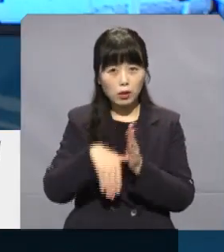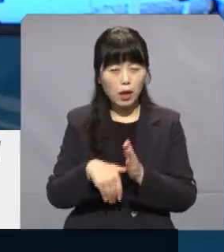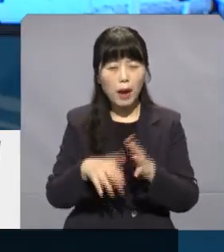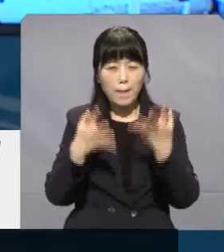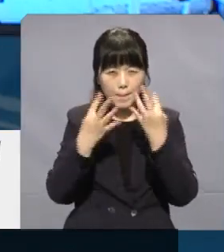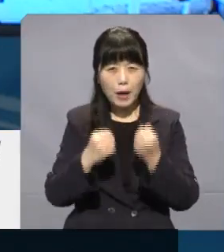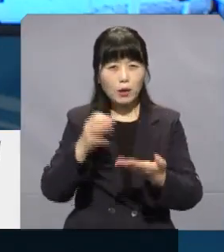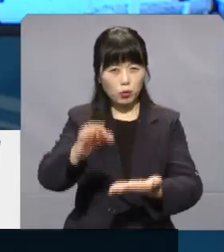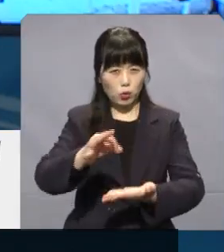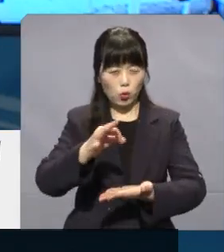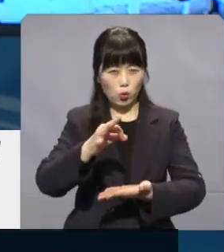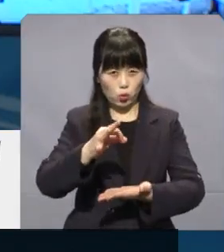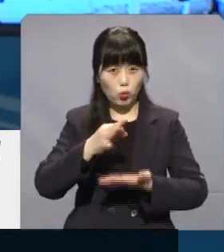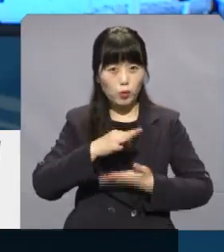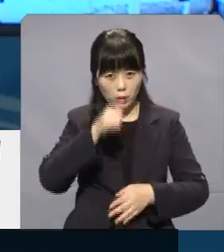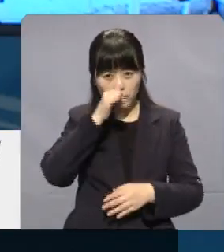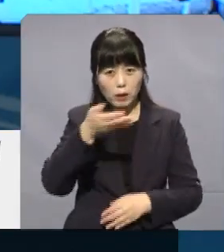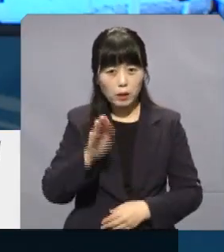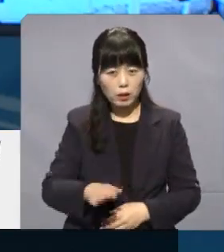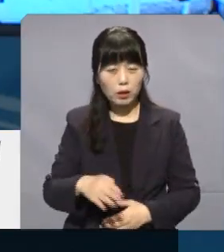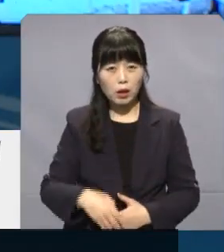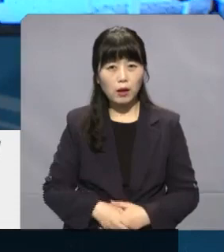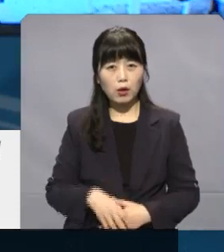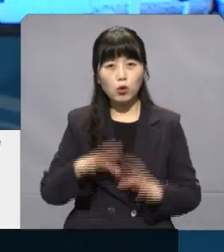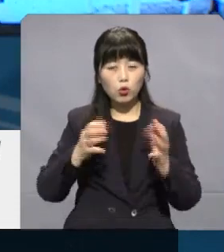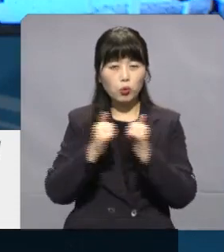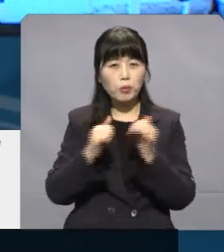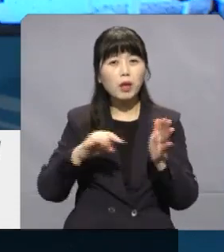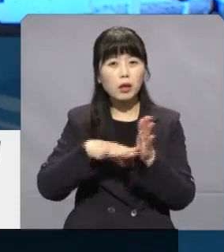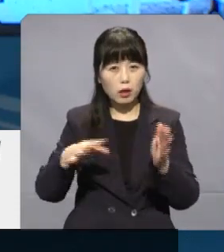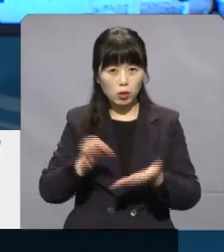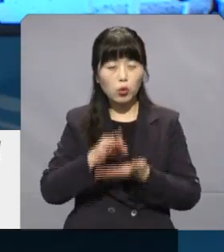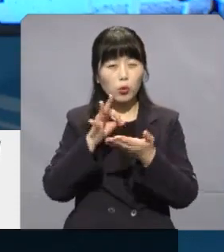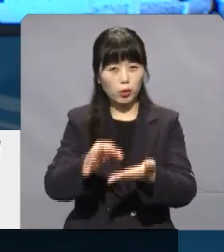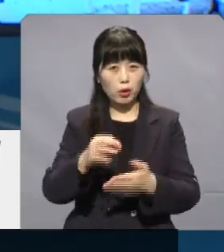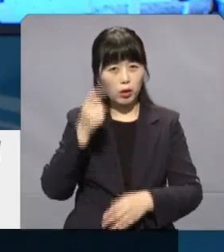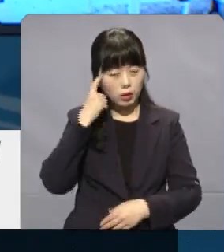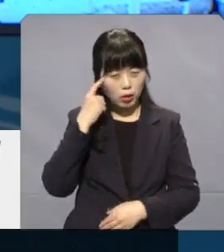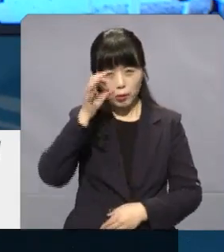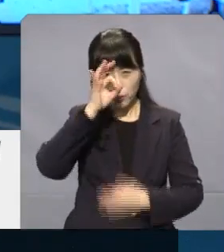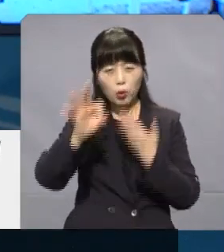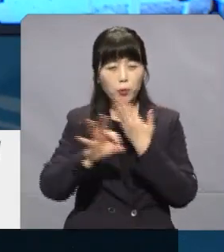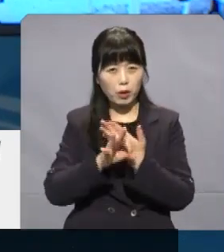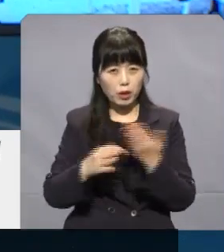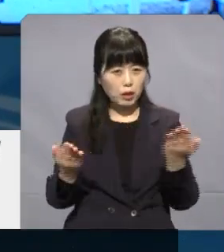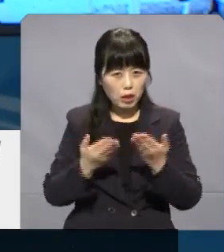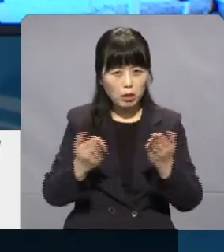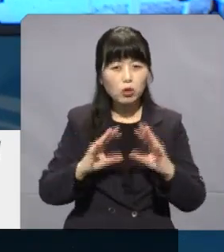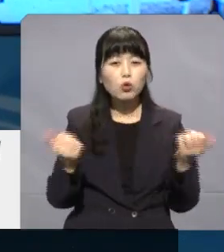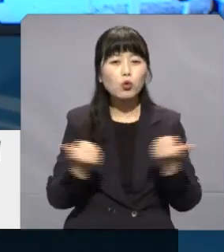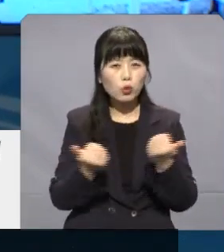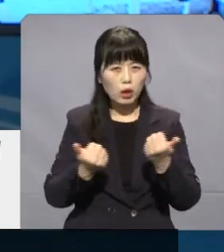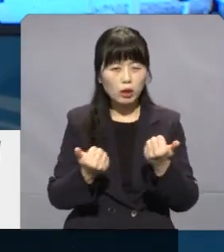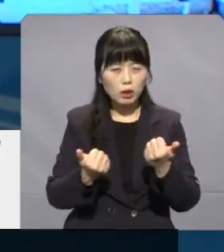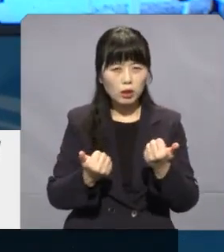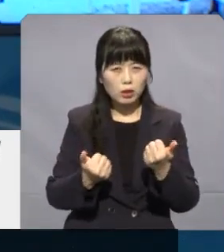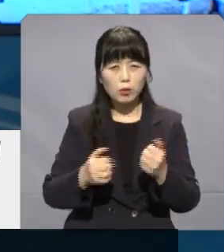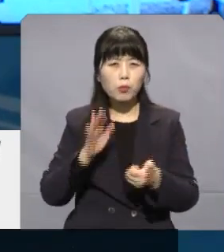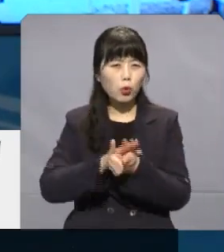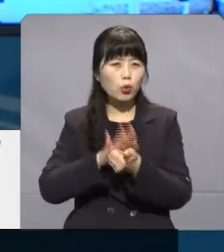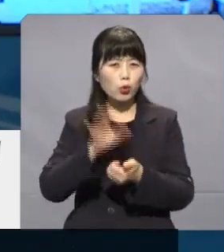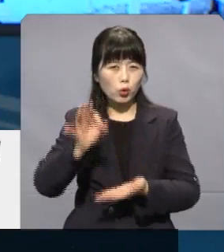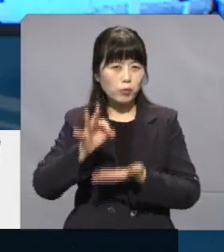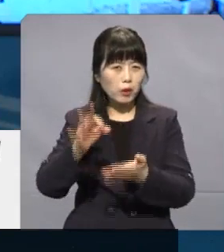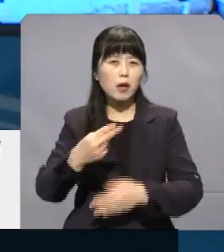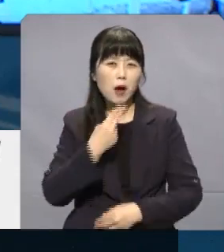너무나 많은 돈을 투입하고 있는데 그 돈이 역시 국민의 혈세로 지급되고 있다는 측면에서 본다 그러면 일하지 않는 국회는 더 이상 보조금 지급이 없다